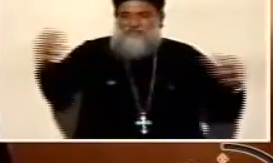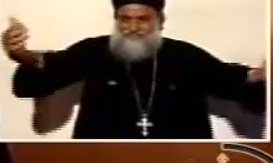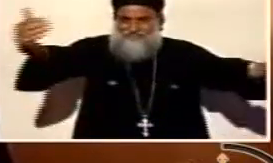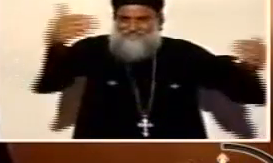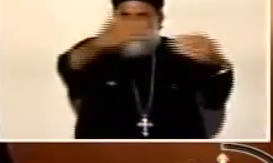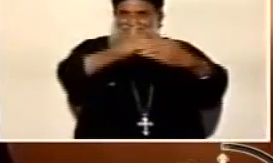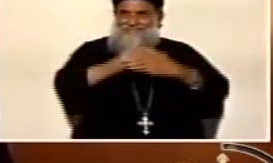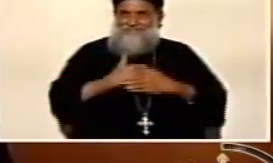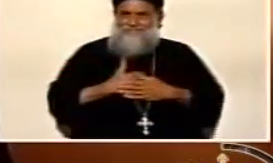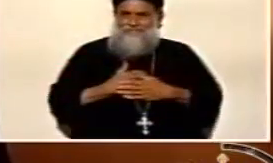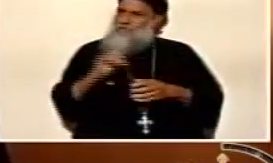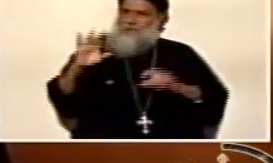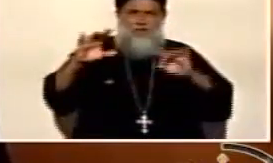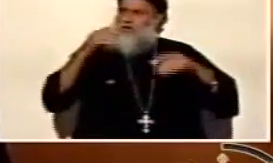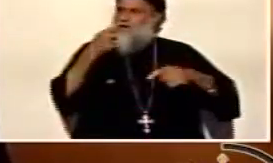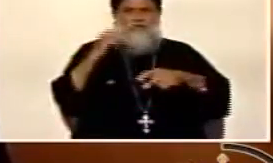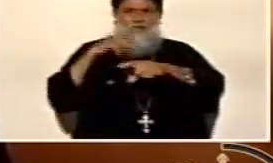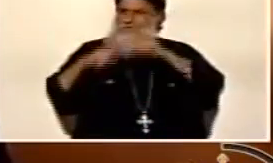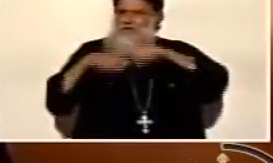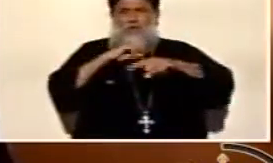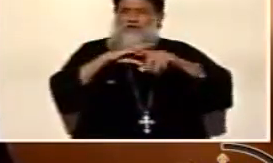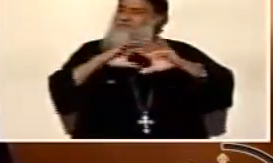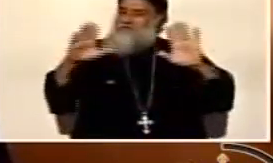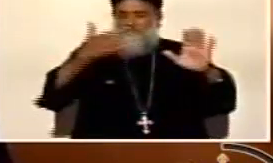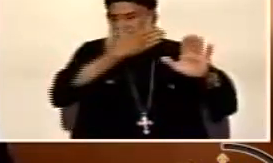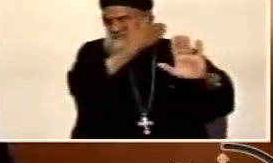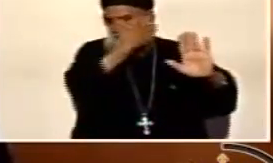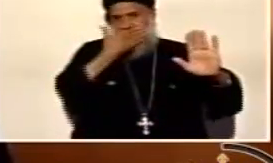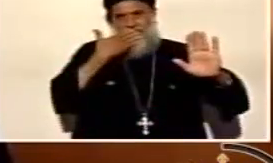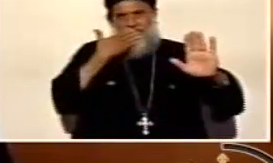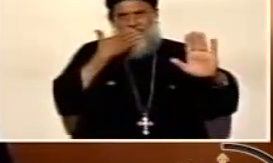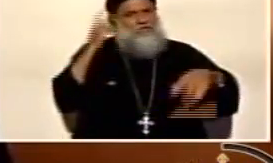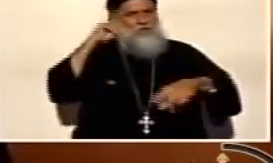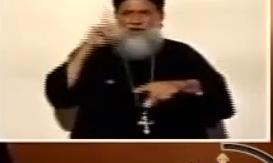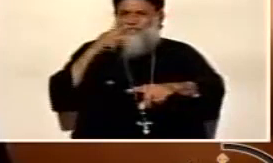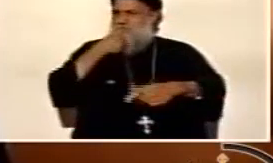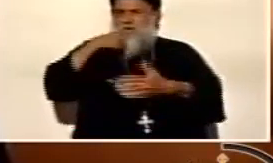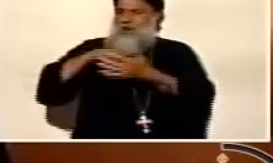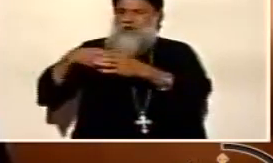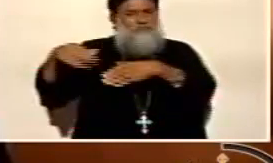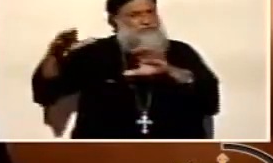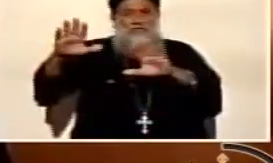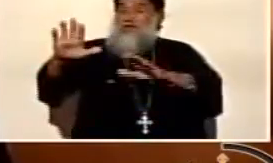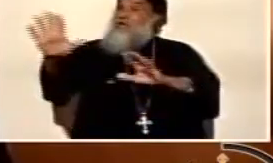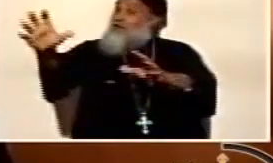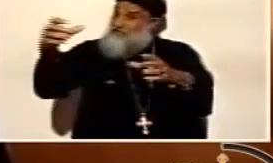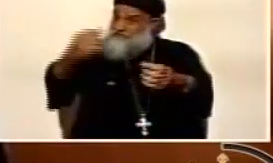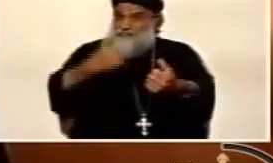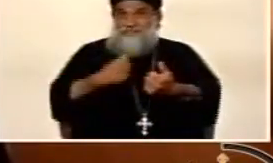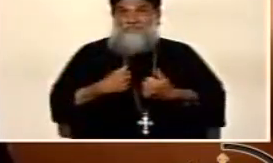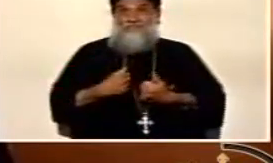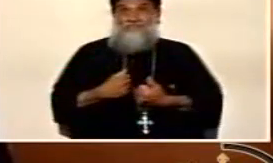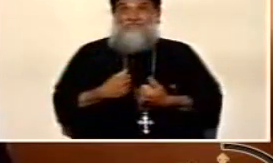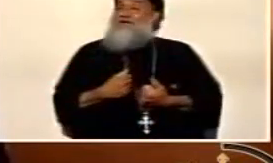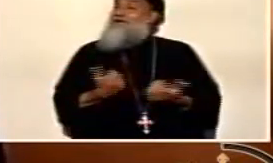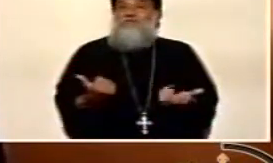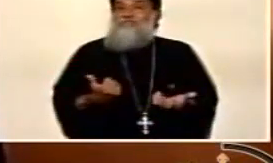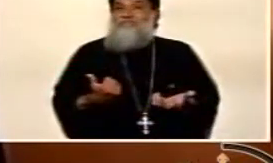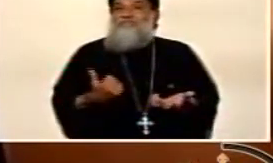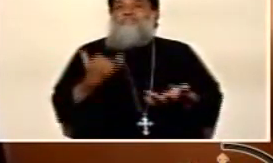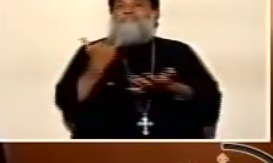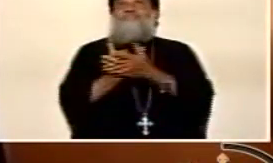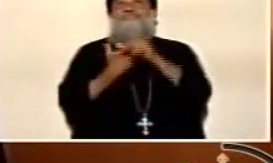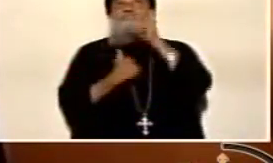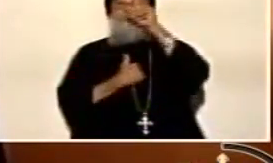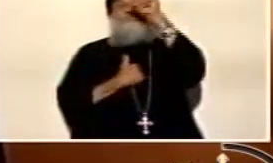إيه، إيه نصيبه من الموضوع، يعني إيه مكسبه، إيه الحاجة اللي هيربحها.